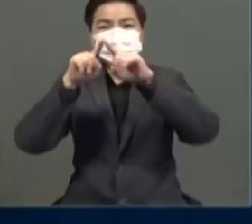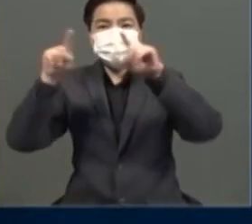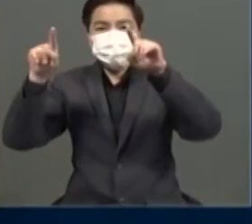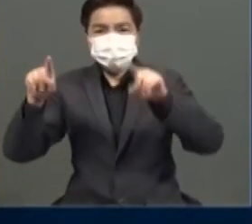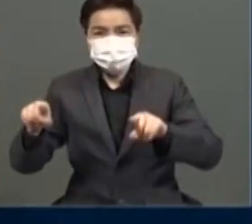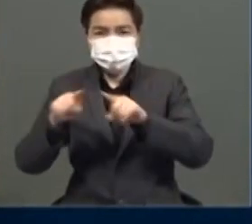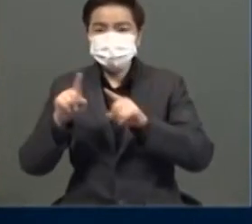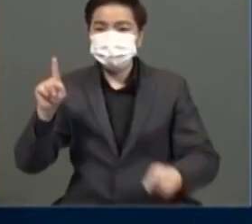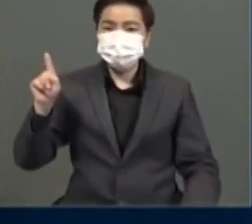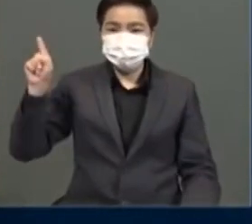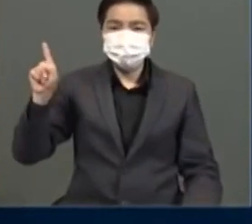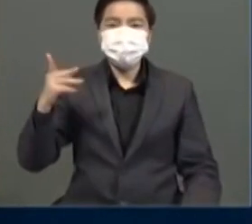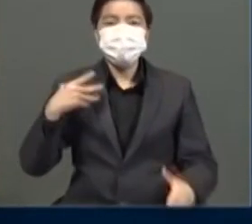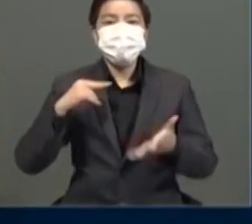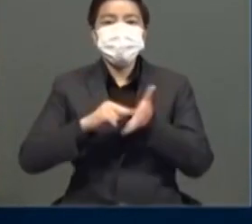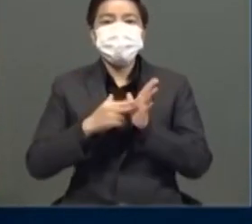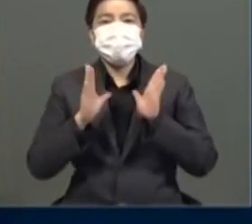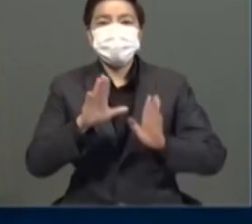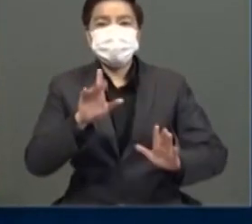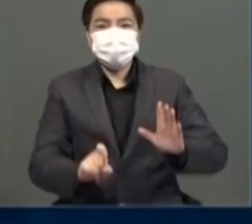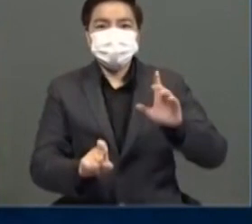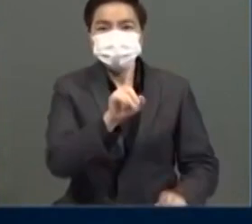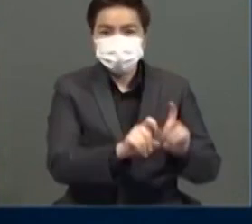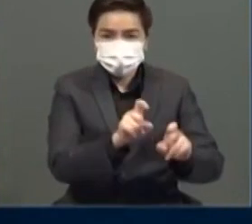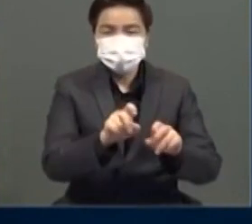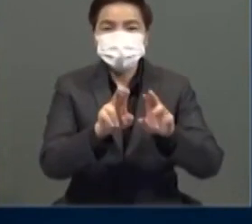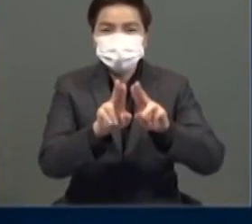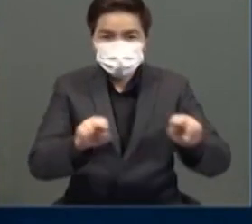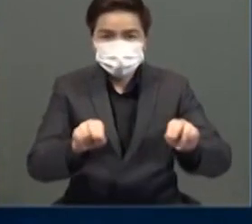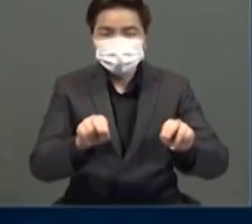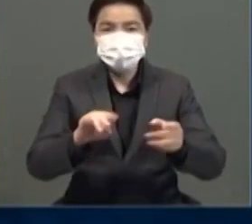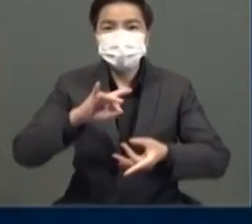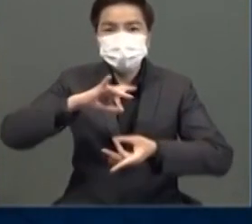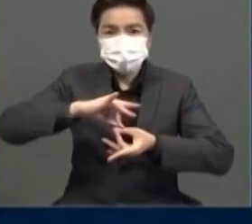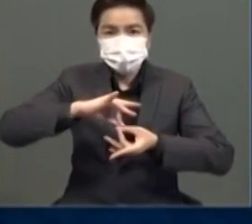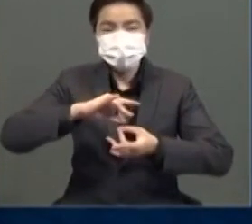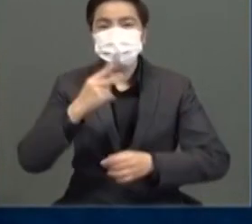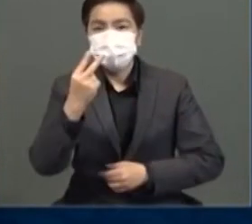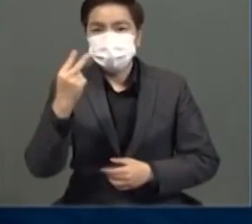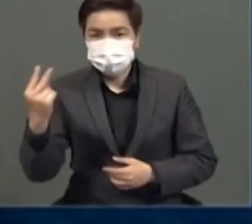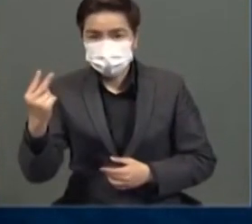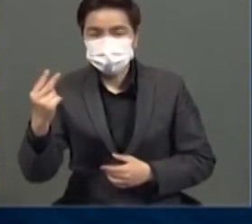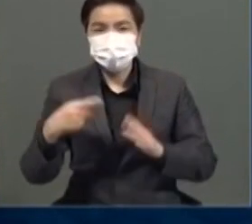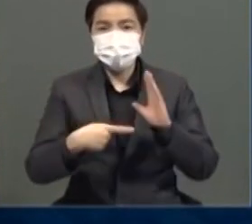2,112 คนครับรวมสะสมอยู่ตัวนี้ 74,900 คนแล้วก็หายป่วย